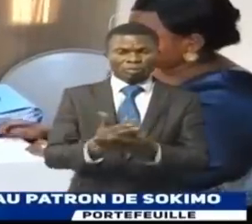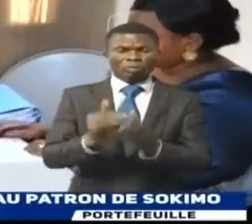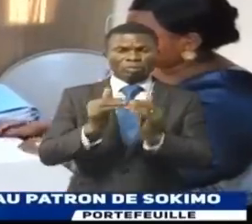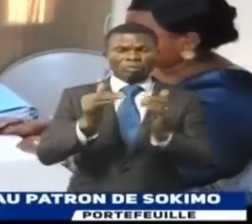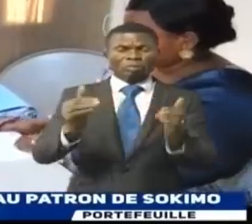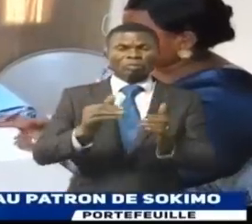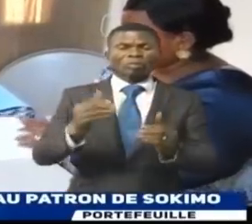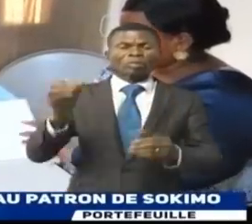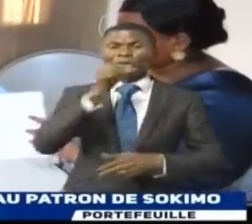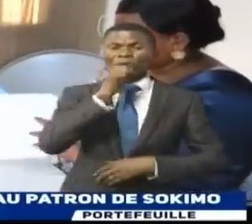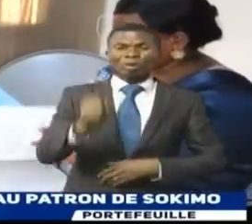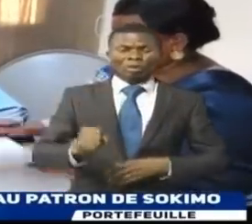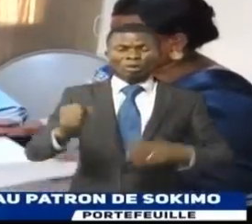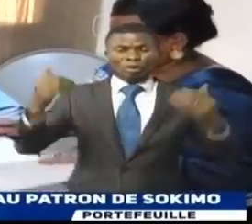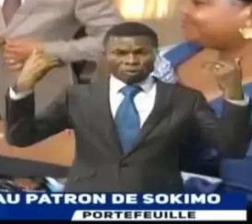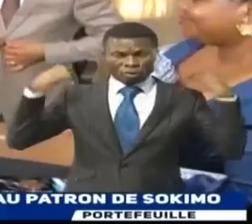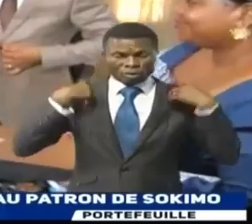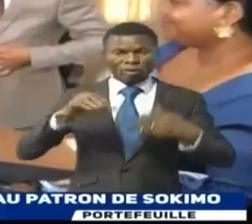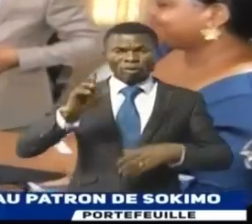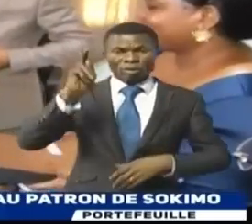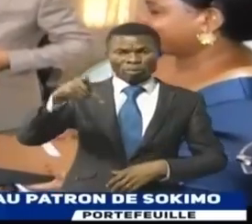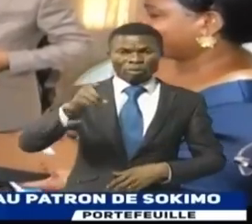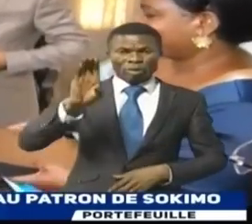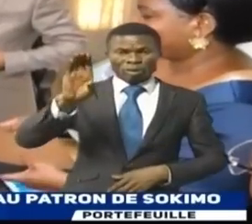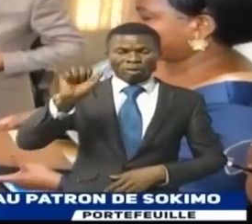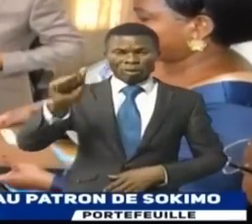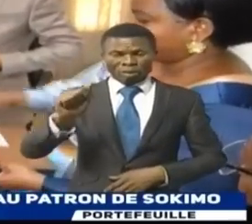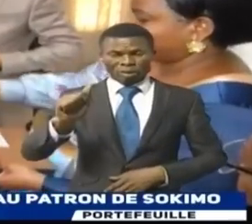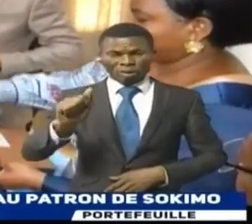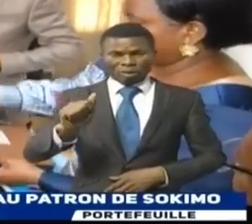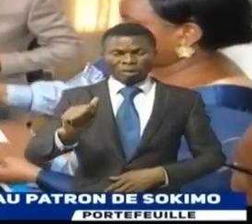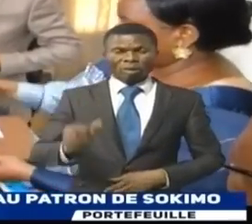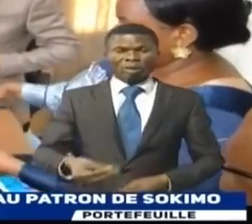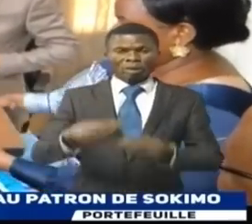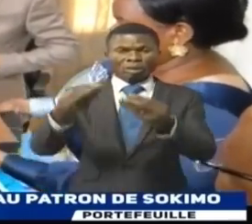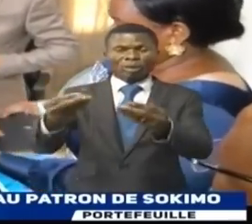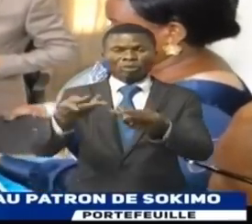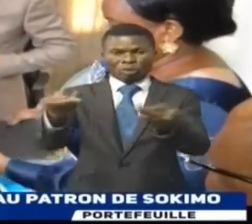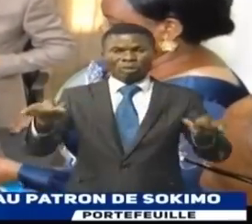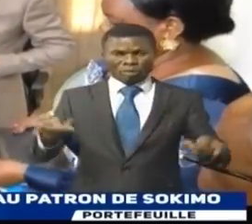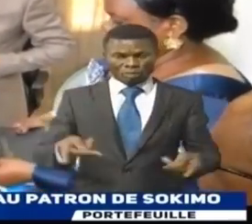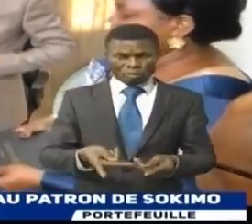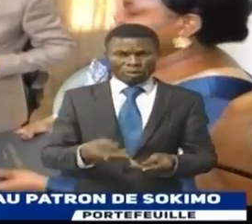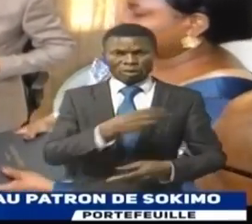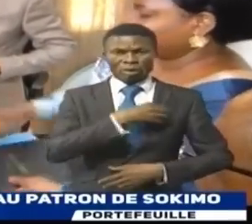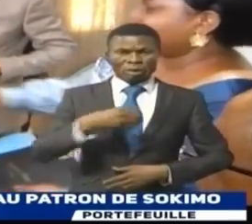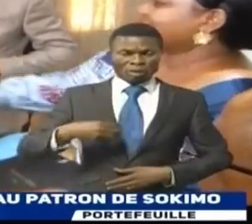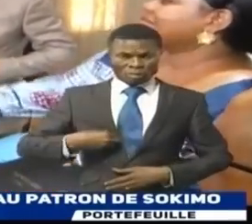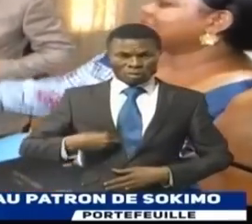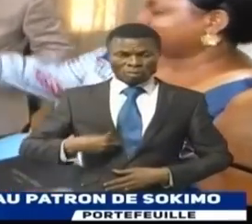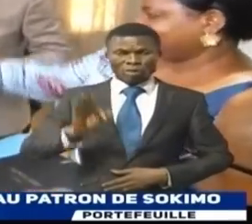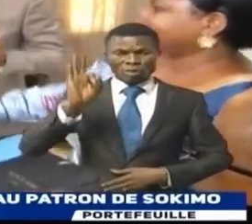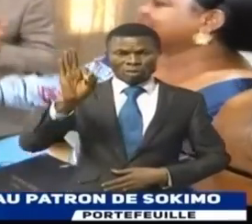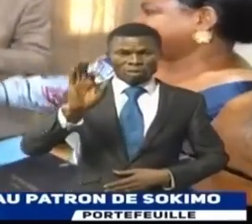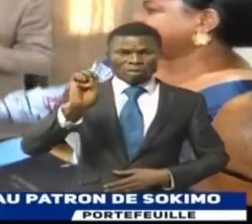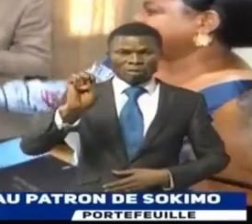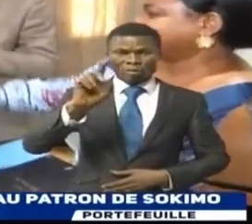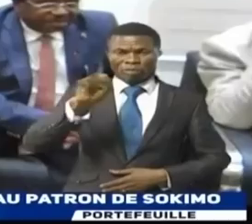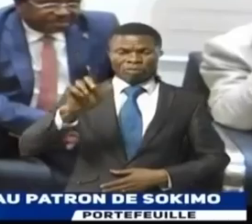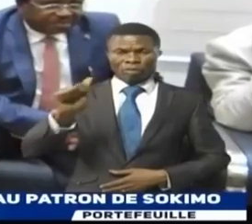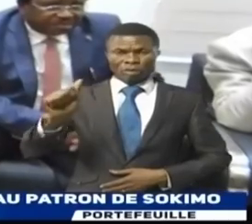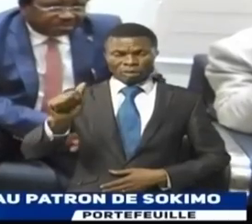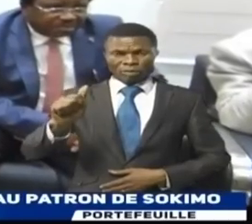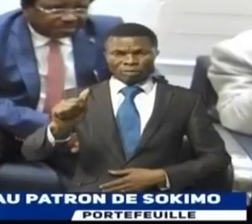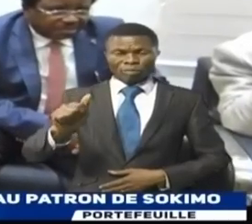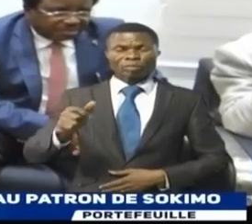PCA sortante Annie Kitimanzuzi a officiellement cédé sa place à Christine Fezamotema, élue de la Lukunga, qui